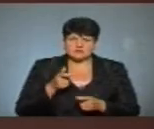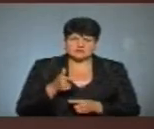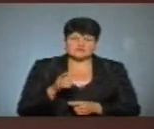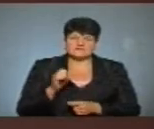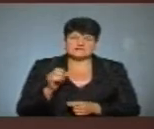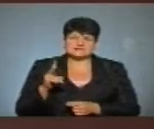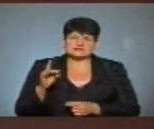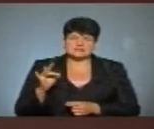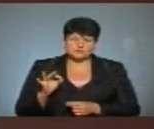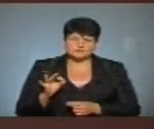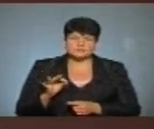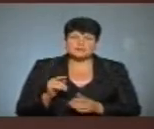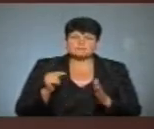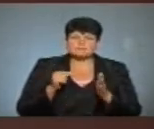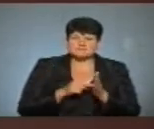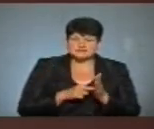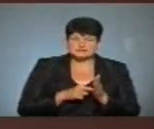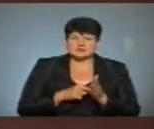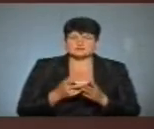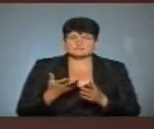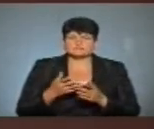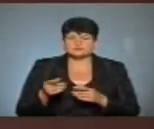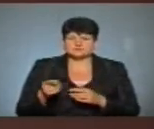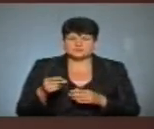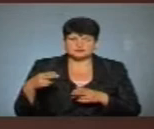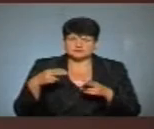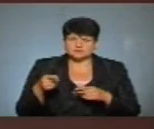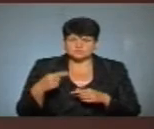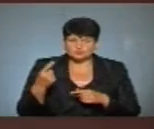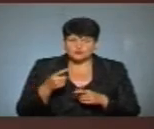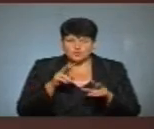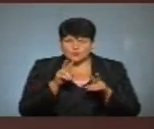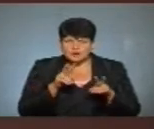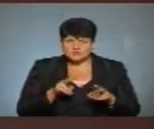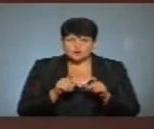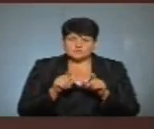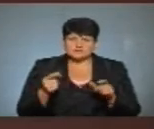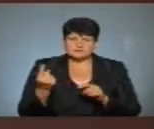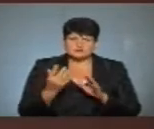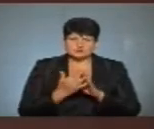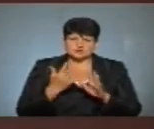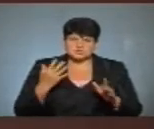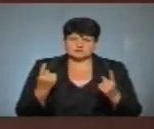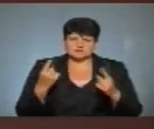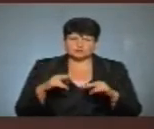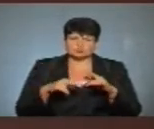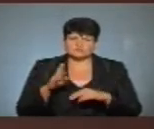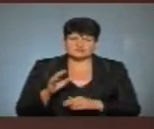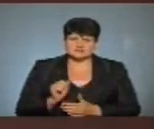Василенко. За її словами, мета візиту президента на Тернопільщину – оглянути об'єкти першої черги великого